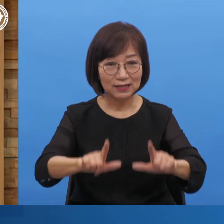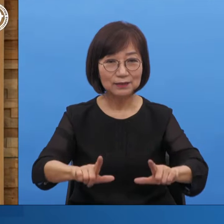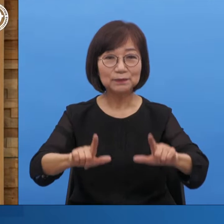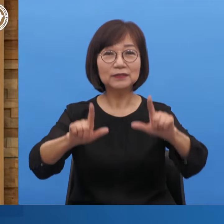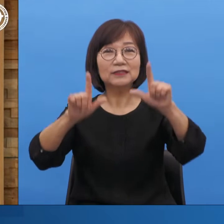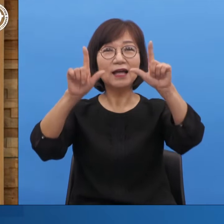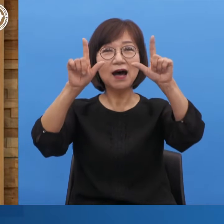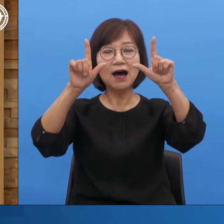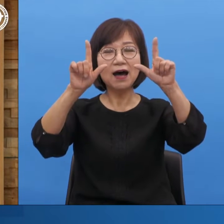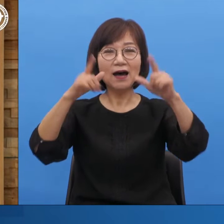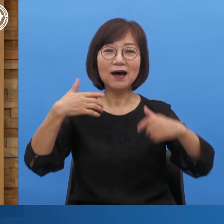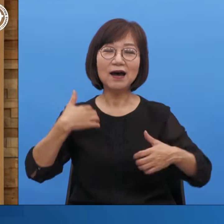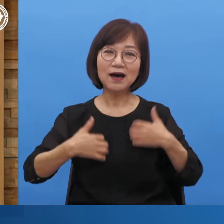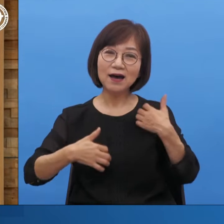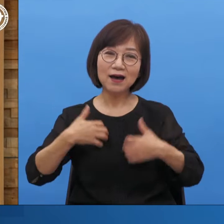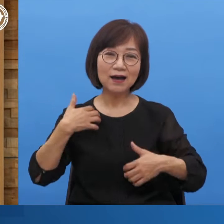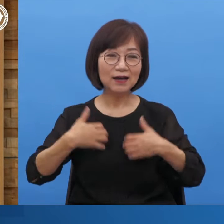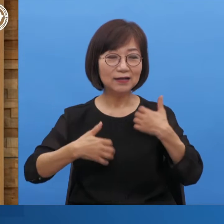기쁜